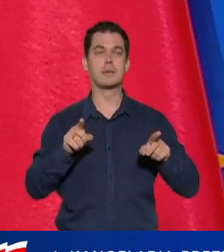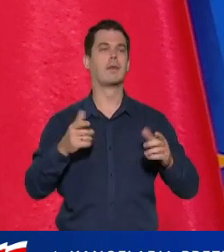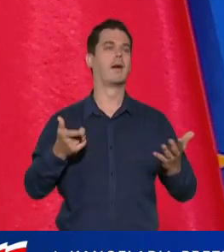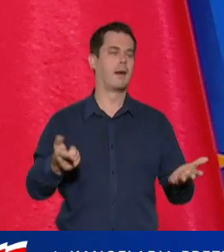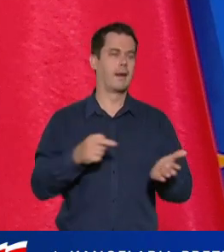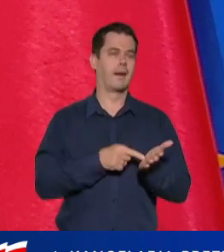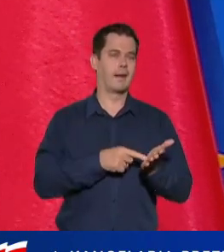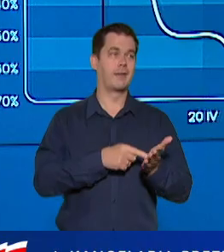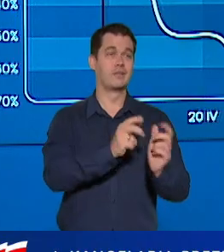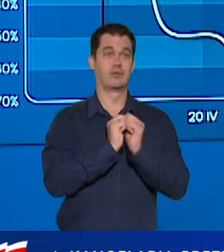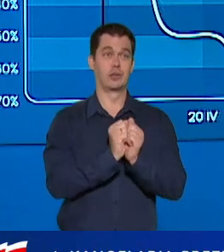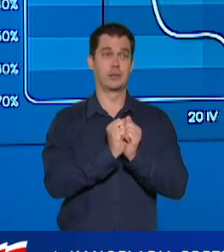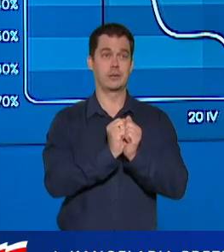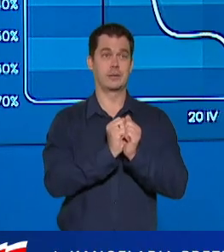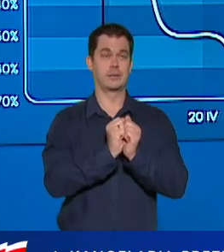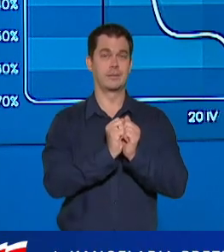września